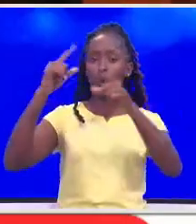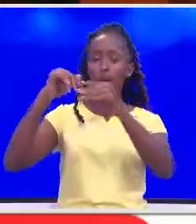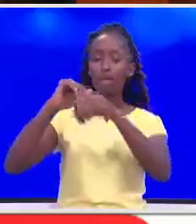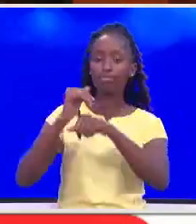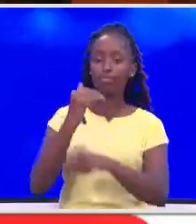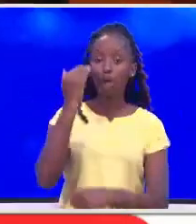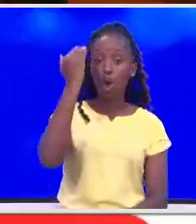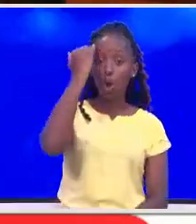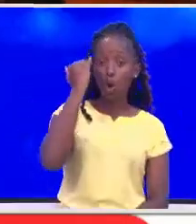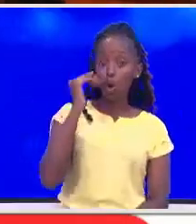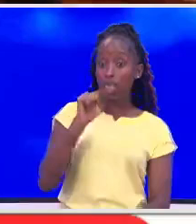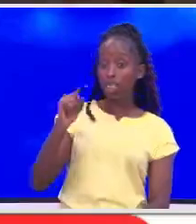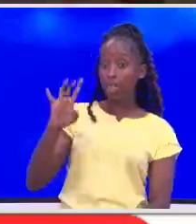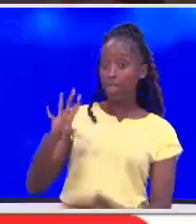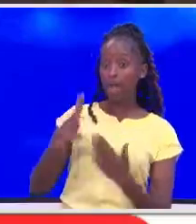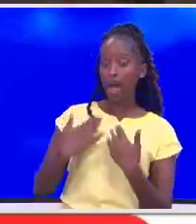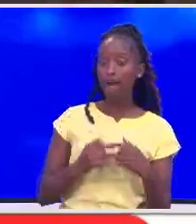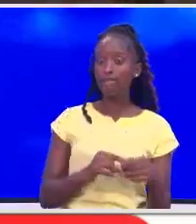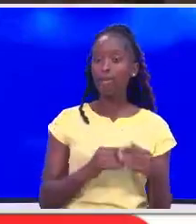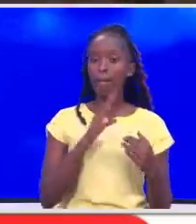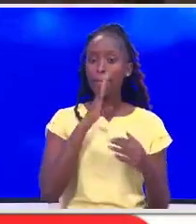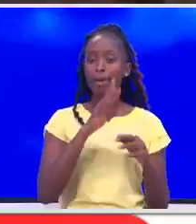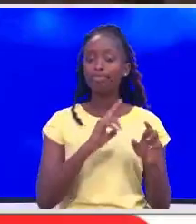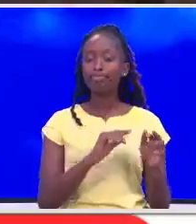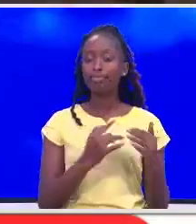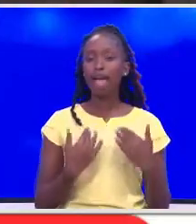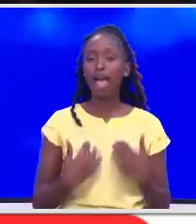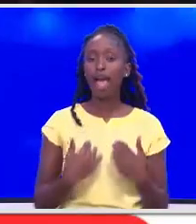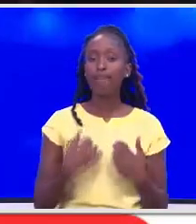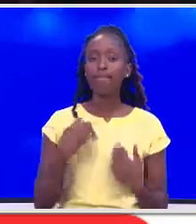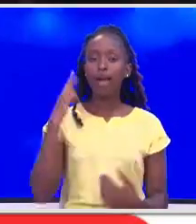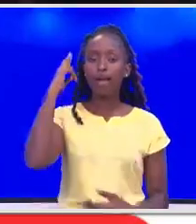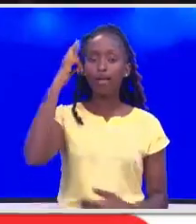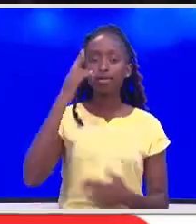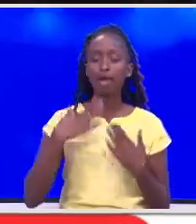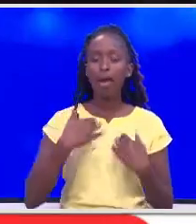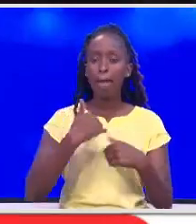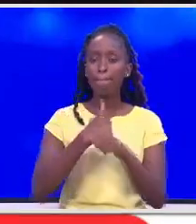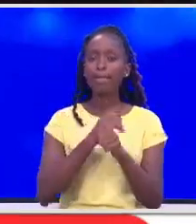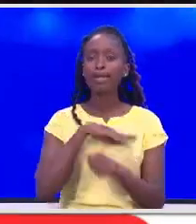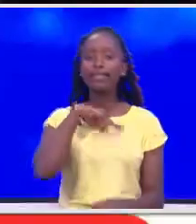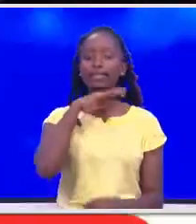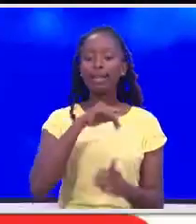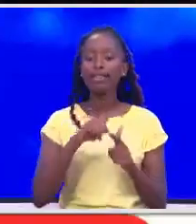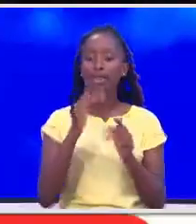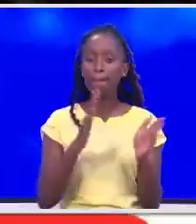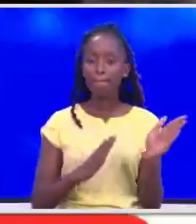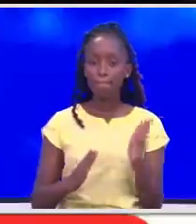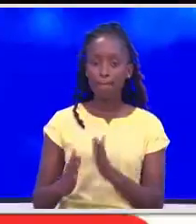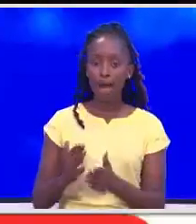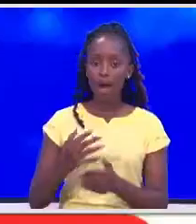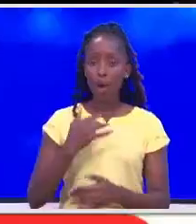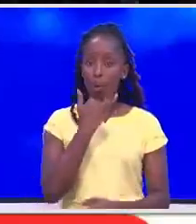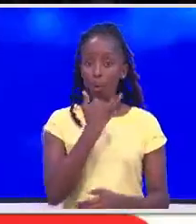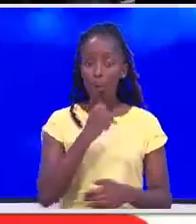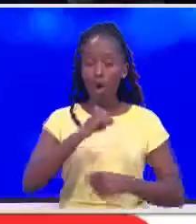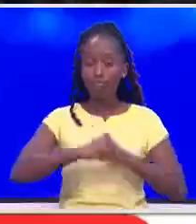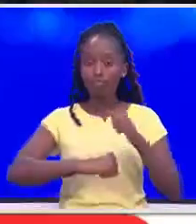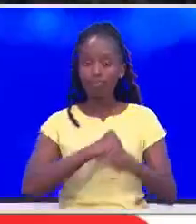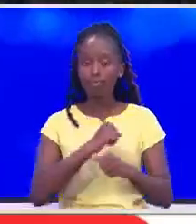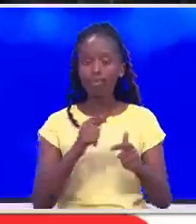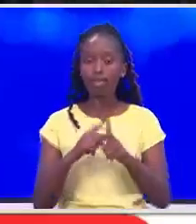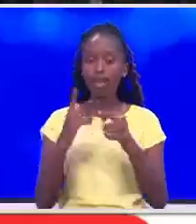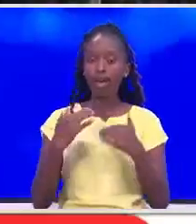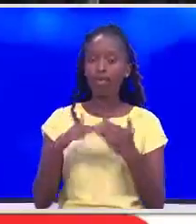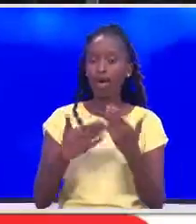Wanne hao wakishtakiwa kwa kosa la kusababisha vifo, kupanga njama kutenda maovu, matumizi mabaya ya ofisi miongoni